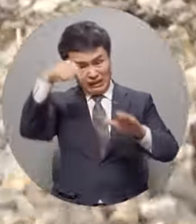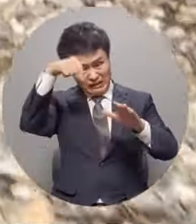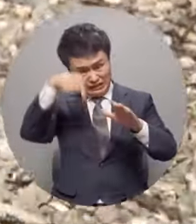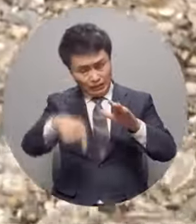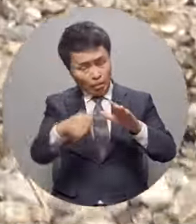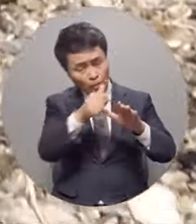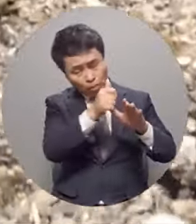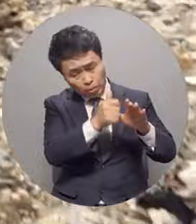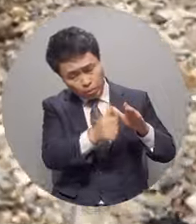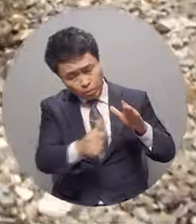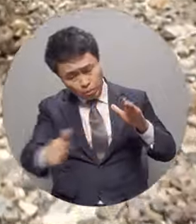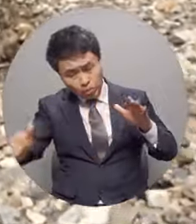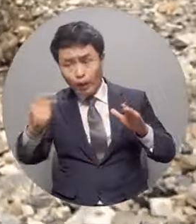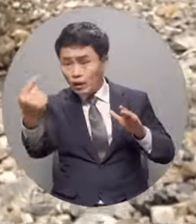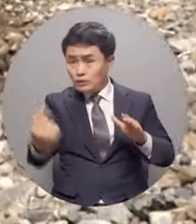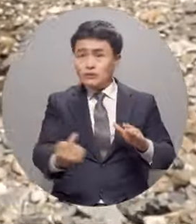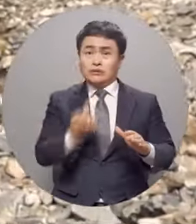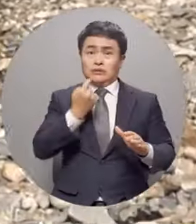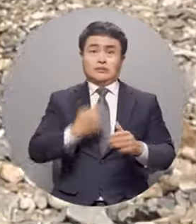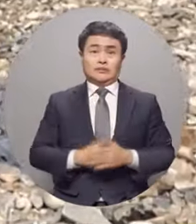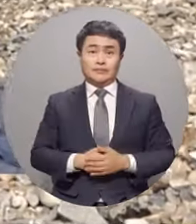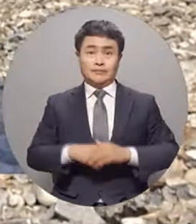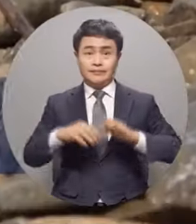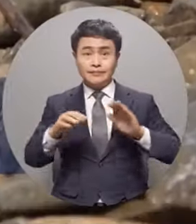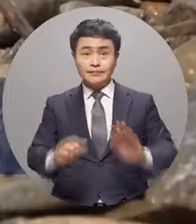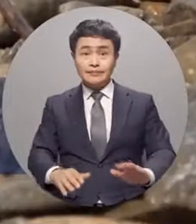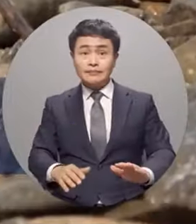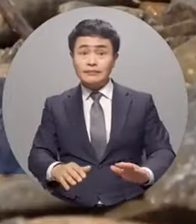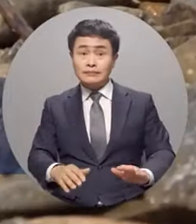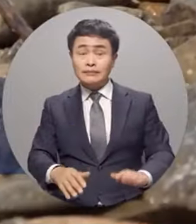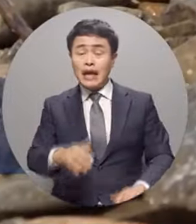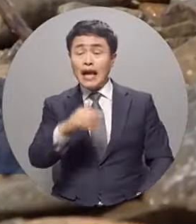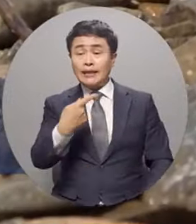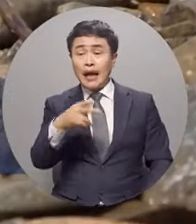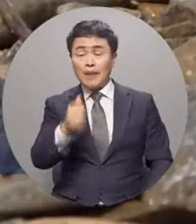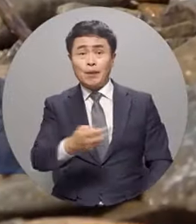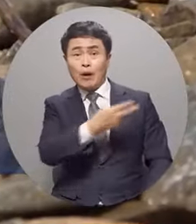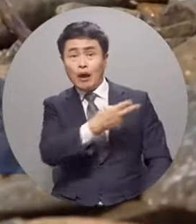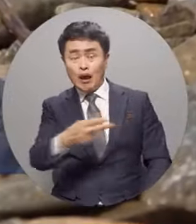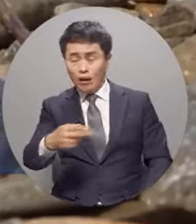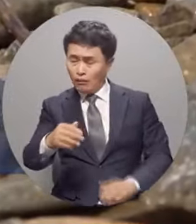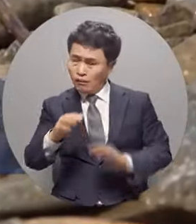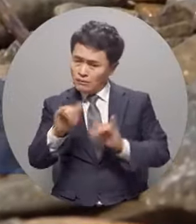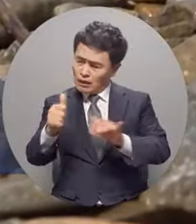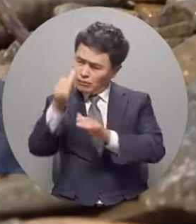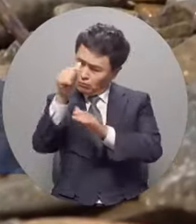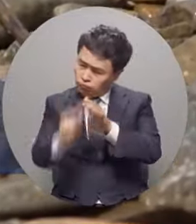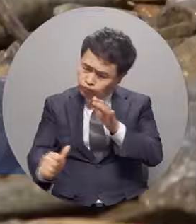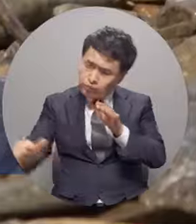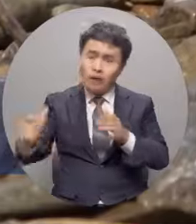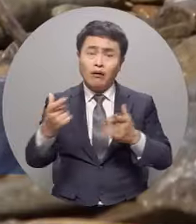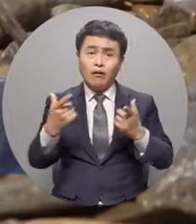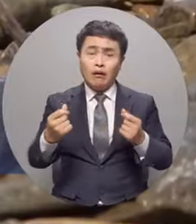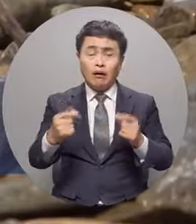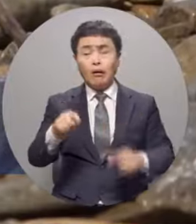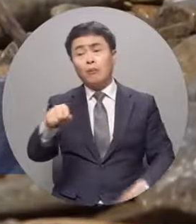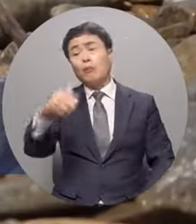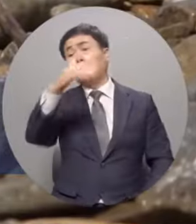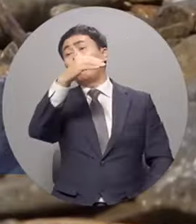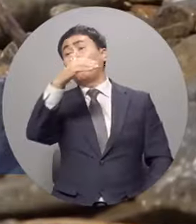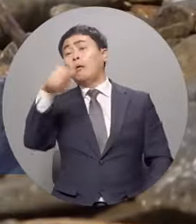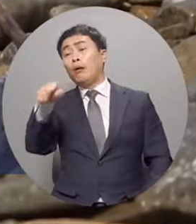떠내려갔다는 신고가 들어왔습니다 나무 해수욕장에 사람이 빠진 거 같다라고 멀리서 보고 계신